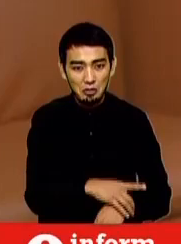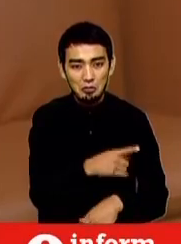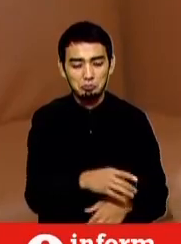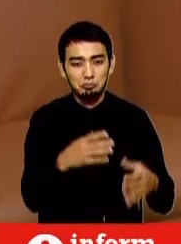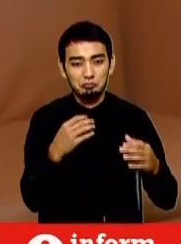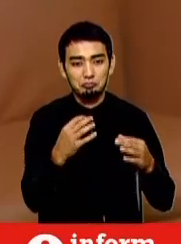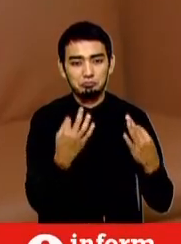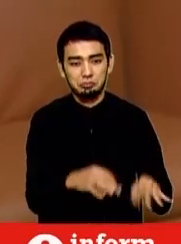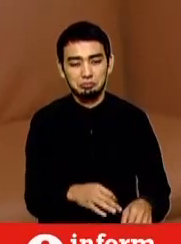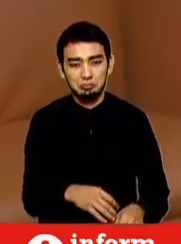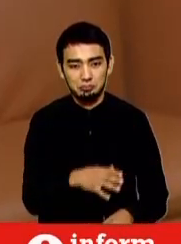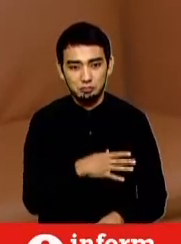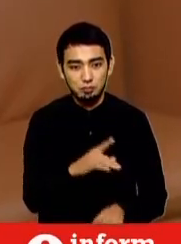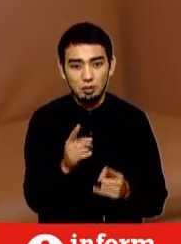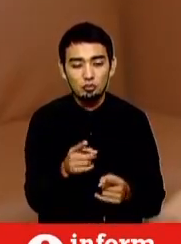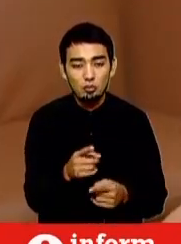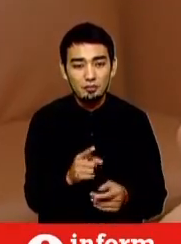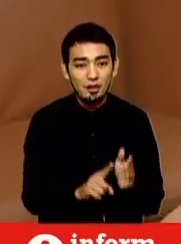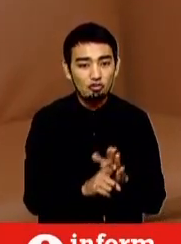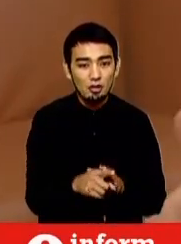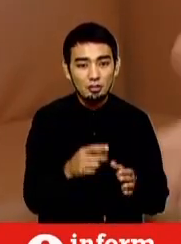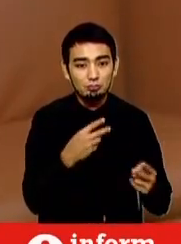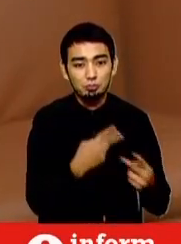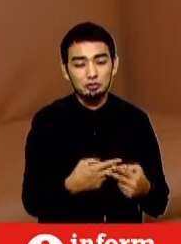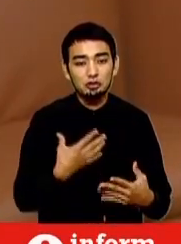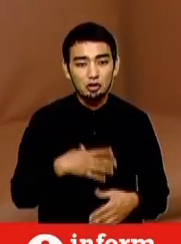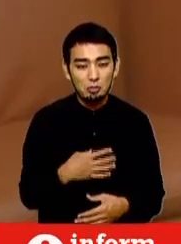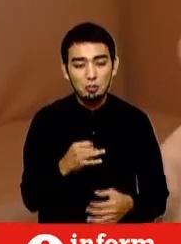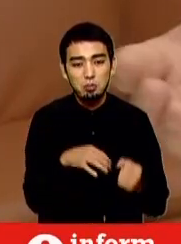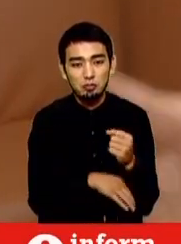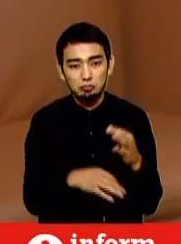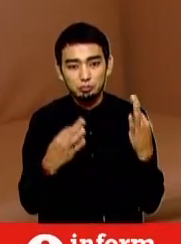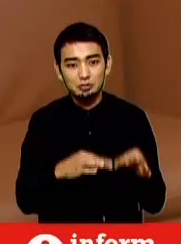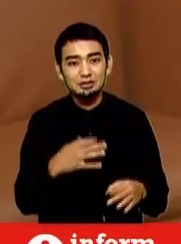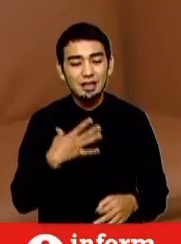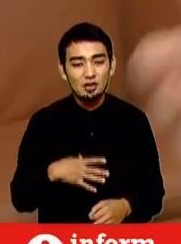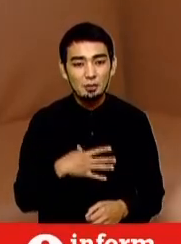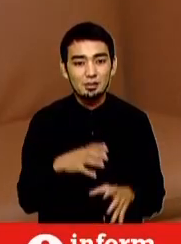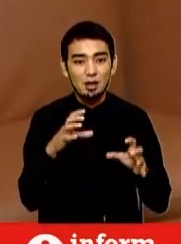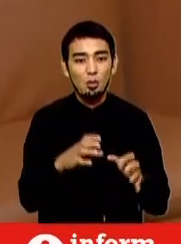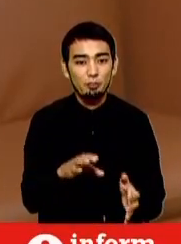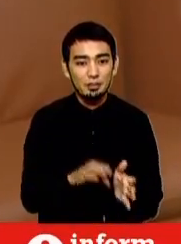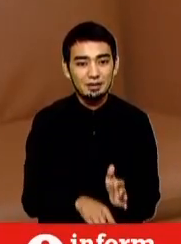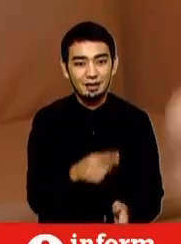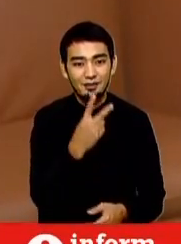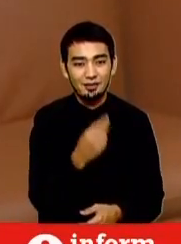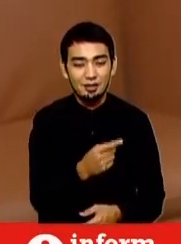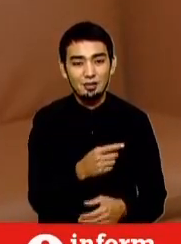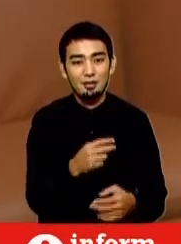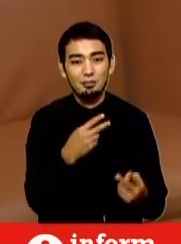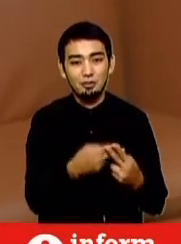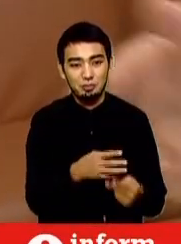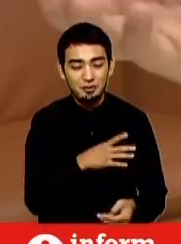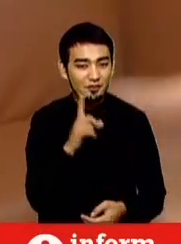алғанда бостандыққа жібер жерген. Не үшін бастапқы уақытта қамады оны, одан кейін не үшін жібереді? Заңсыз 2 күн абақтыда отырған уақытша